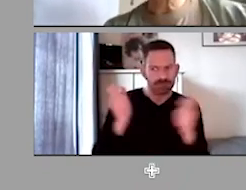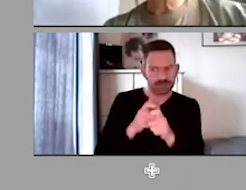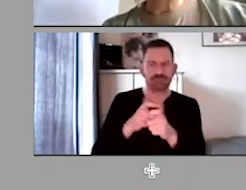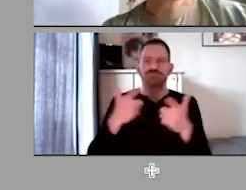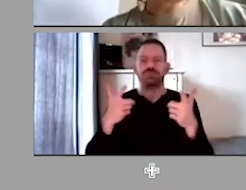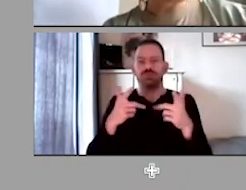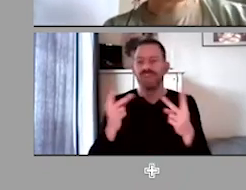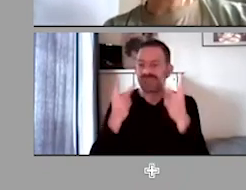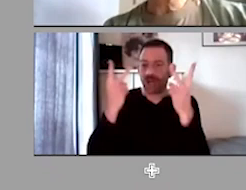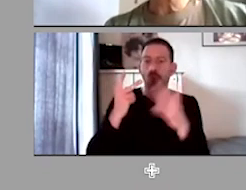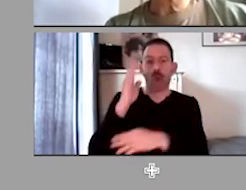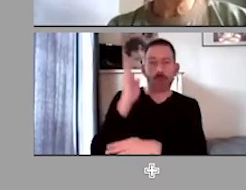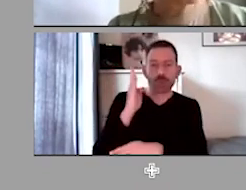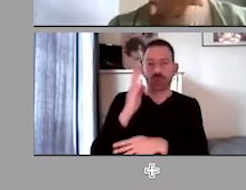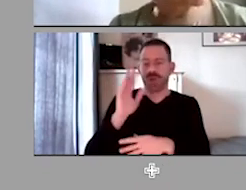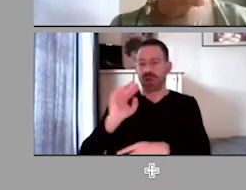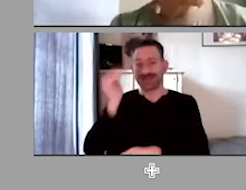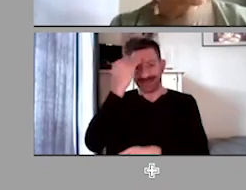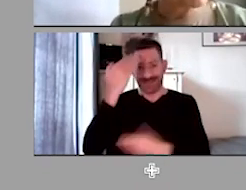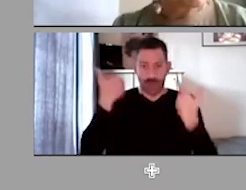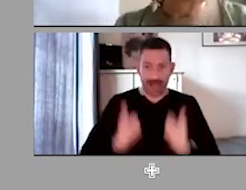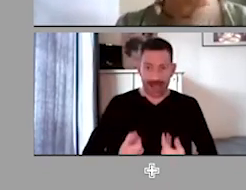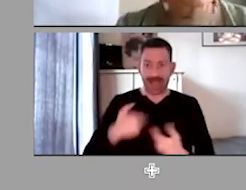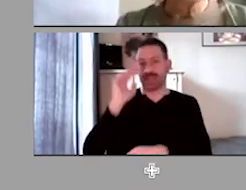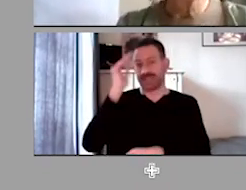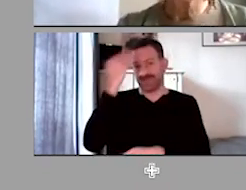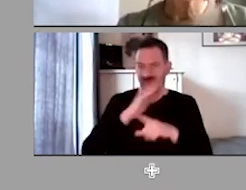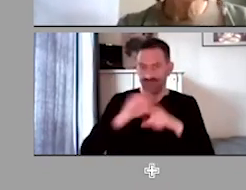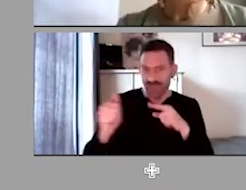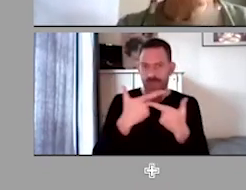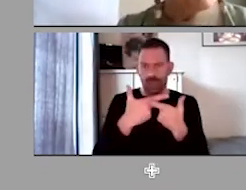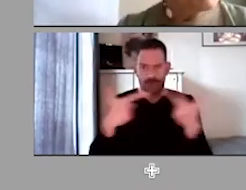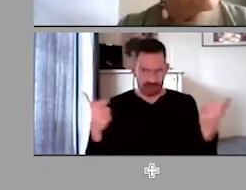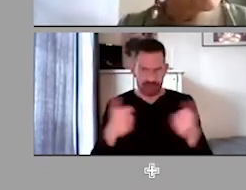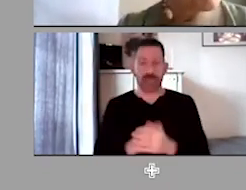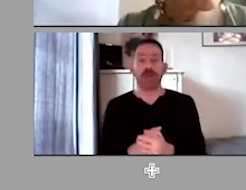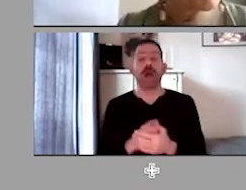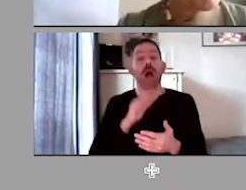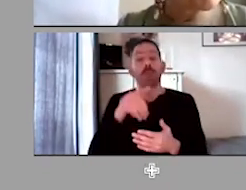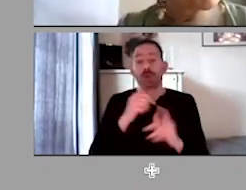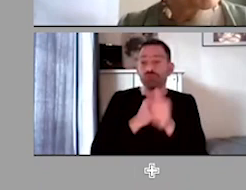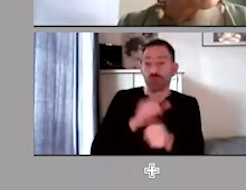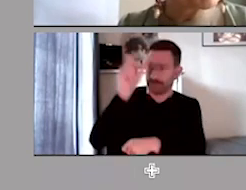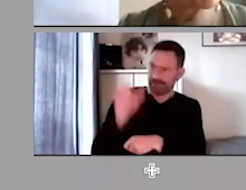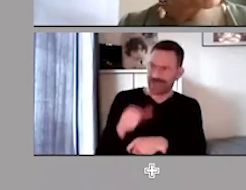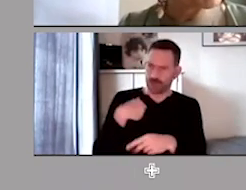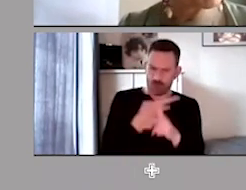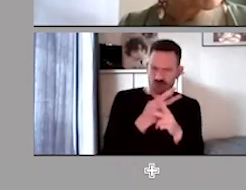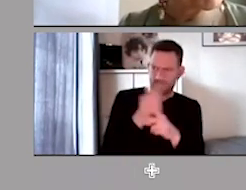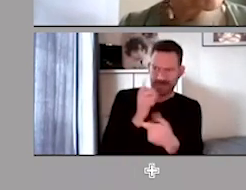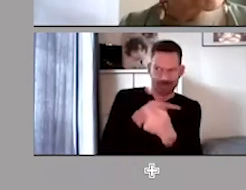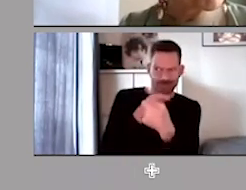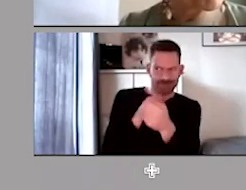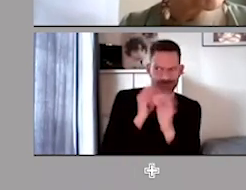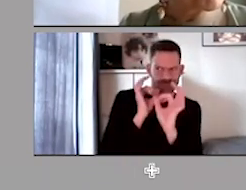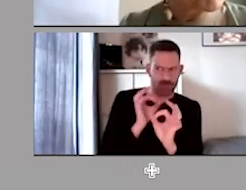savoir-faire. On utilise beaucoup d'outils. Après, on fait un choix selon les personnes, des outils les plus pertinents. Mais de